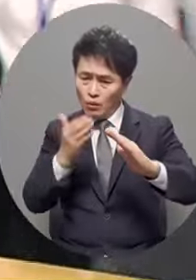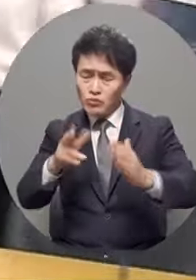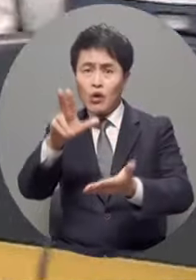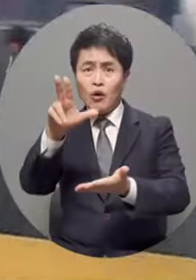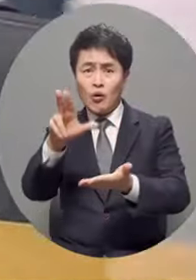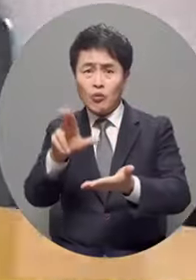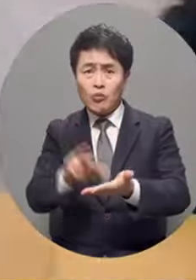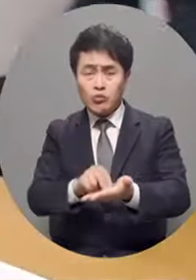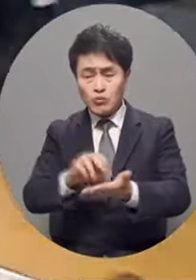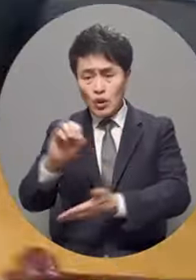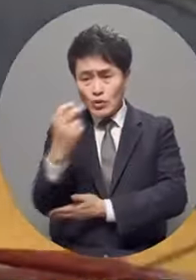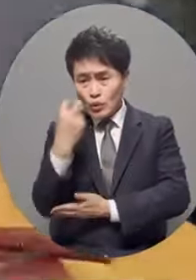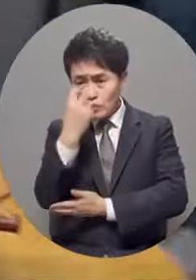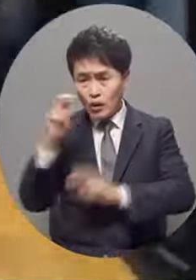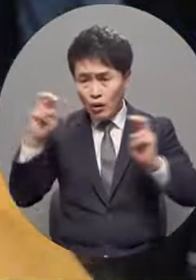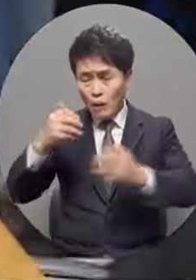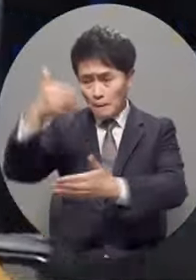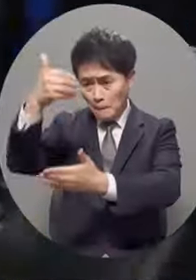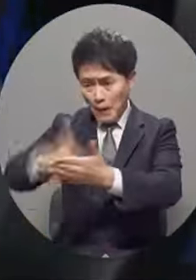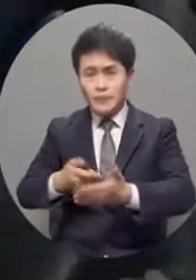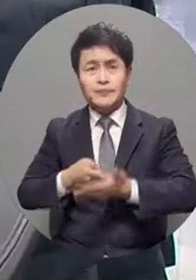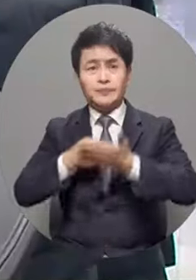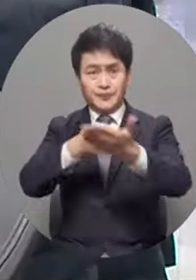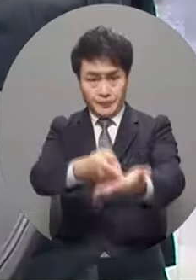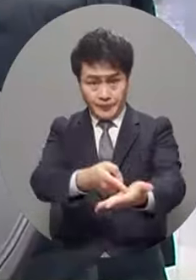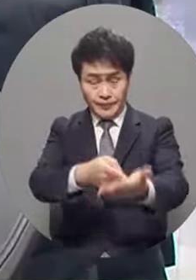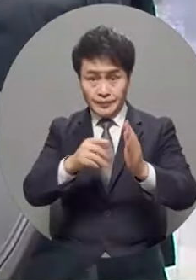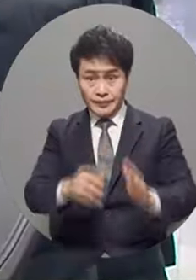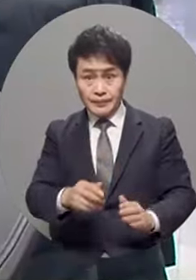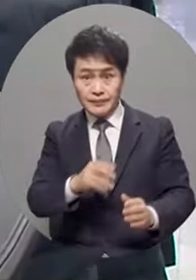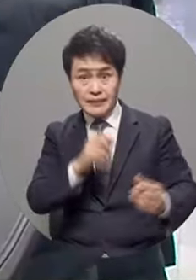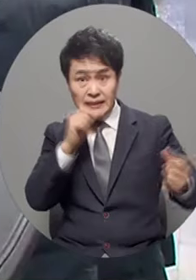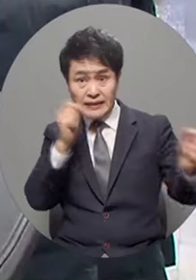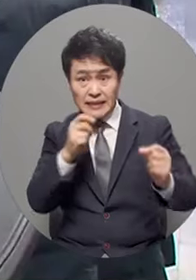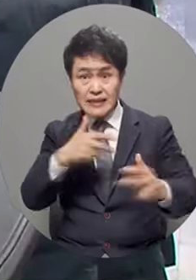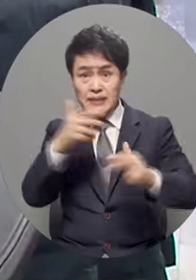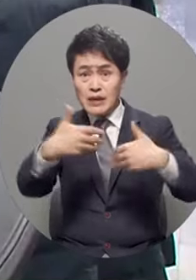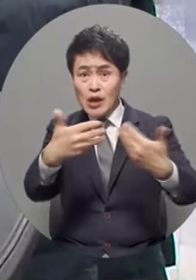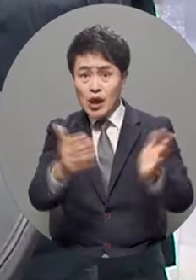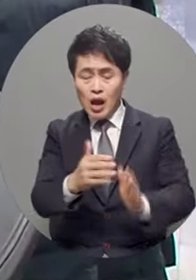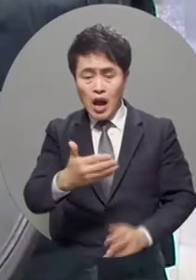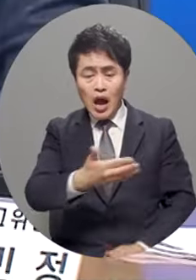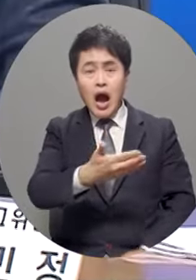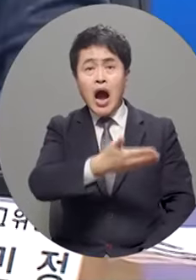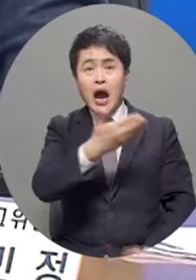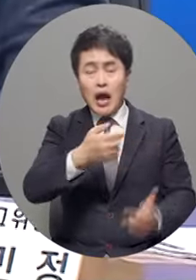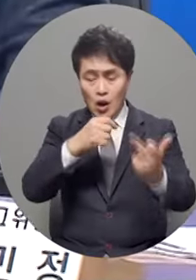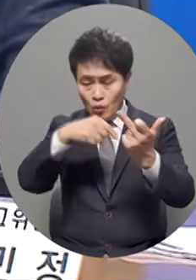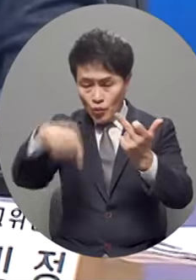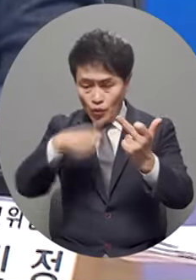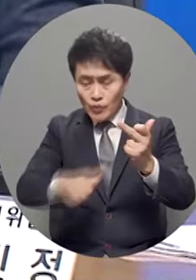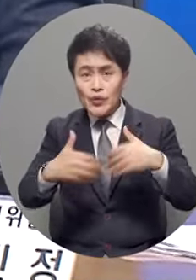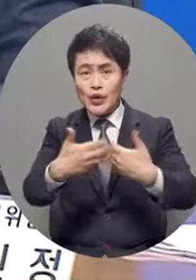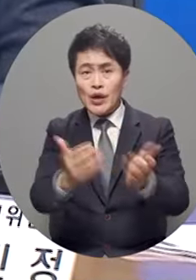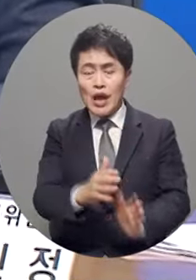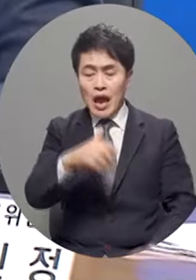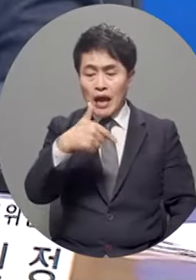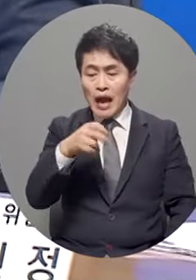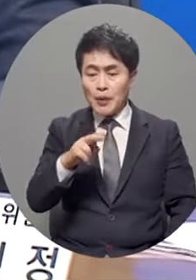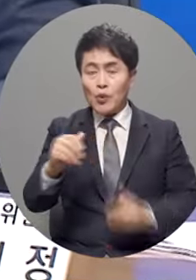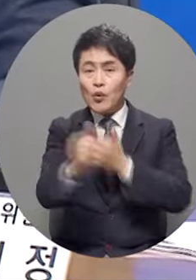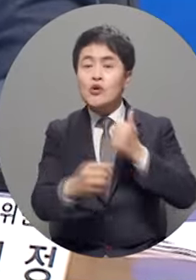일으킨 여론조사 업체를 배제할 것을 제안하고 친명계인 김우영 강원도당 위원장에게 비명계 강병원 의원 지역구인